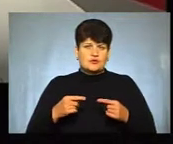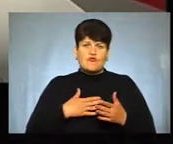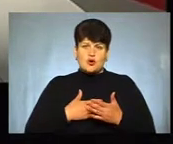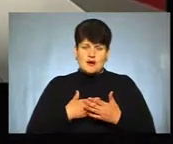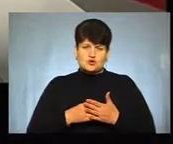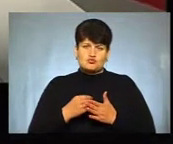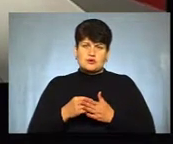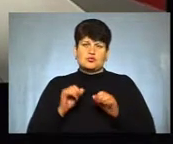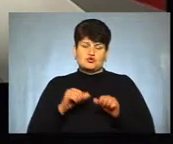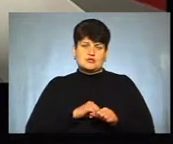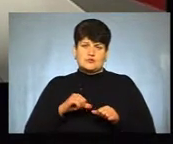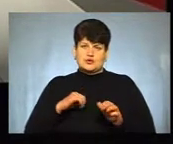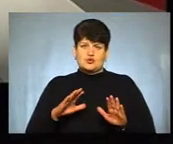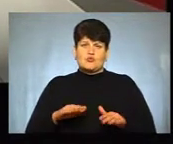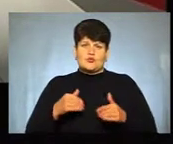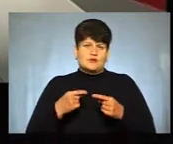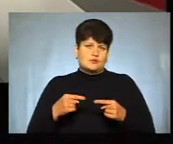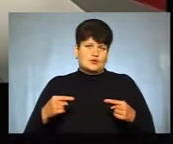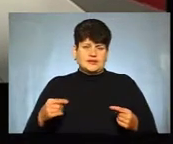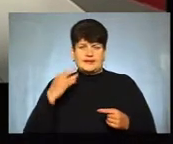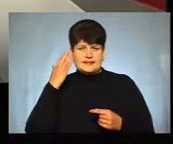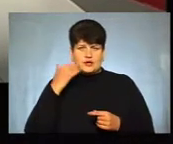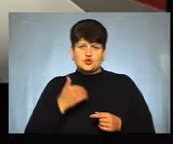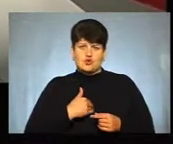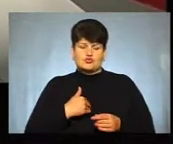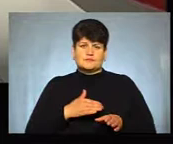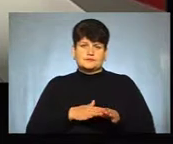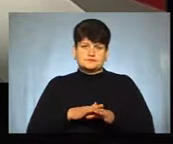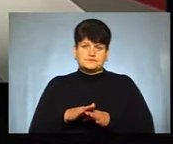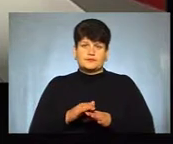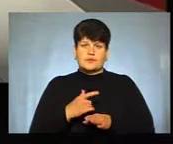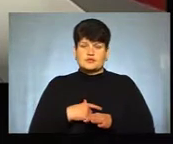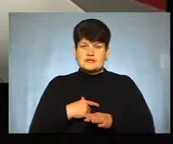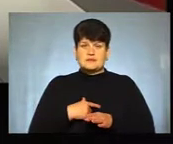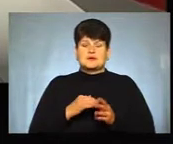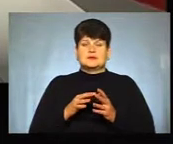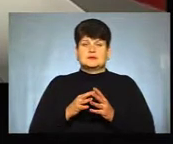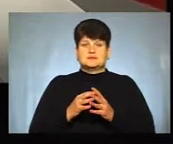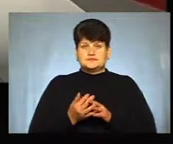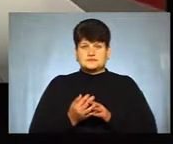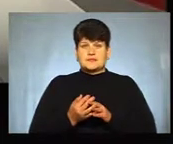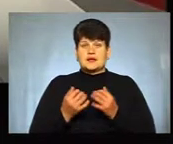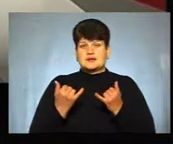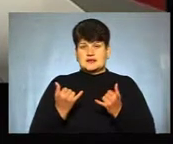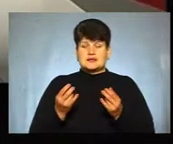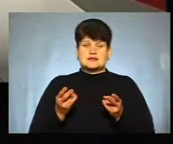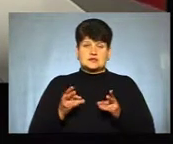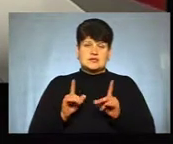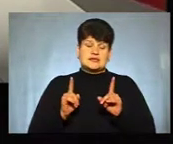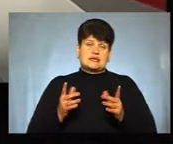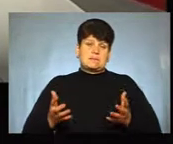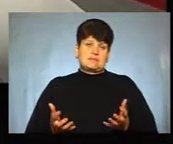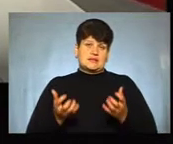бюджету, можуть самостійно пропонувати будь-які ідеї, все, що вони хочуть реалізувати в себе в населеному пункті, а зараз залишається лише підтримка.